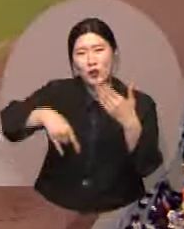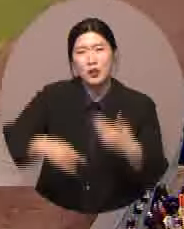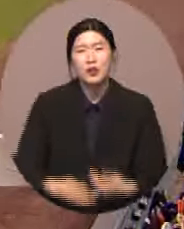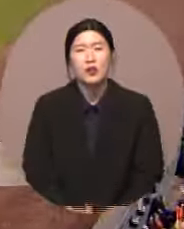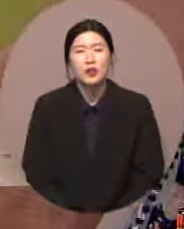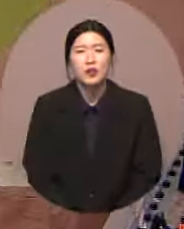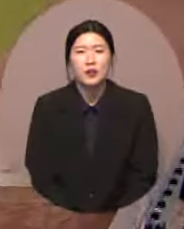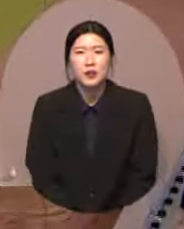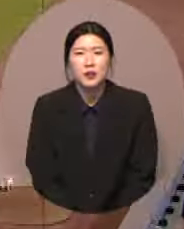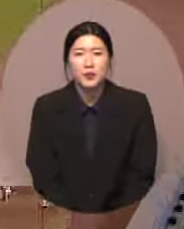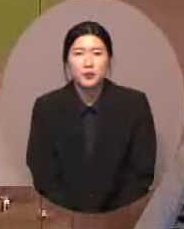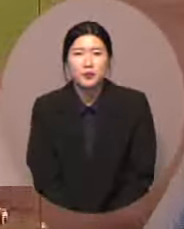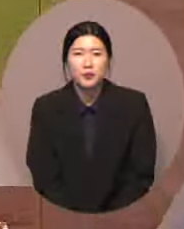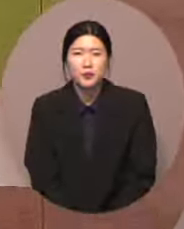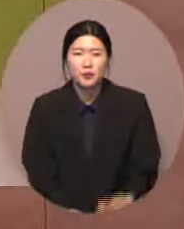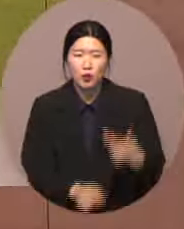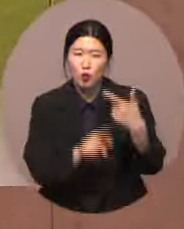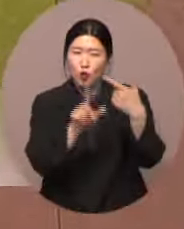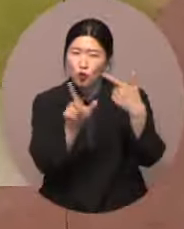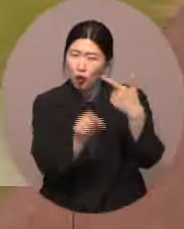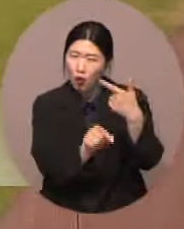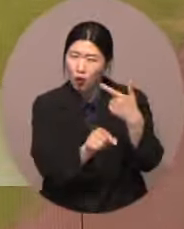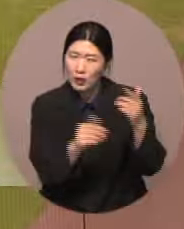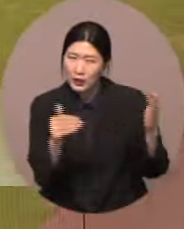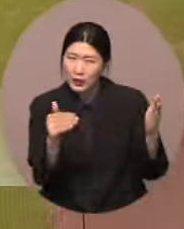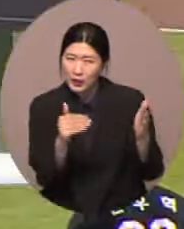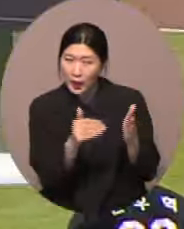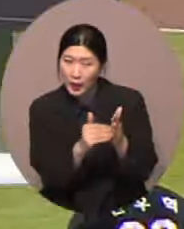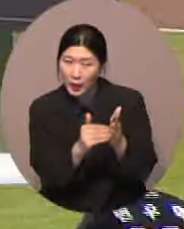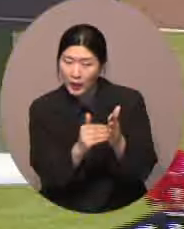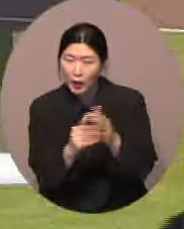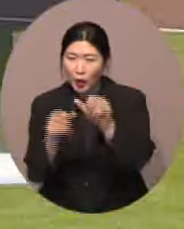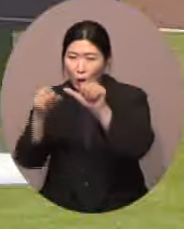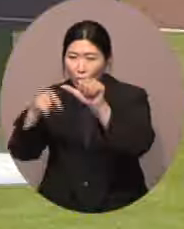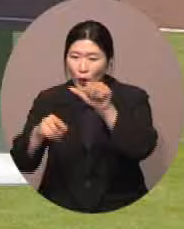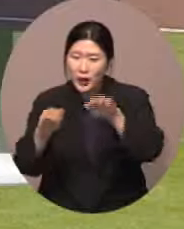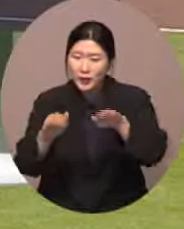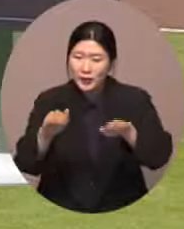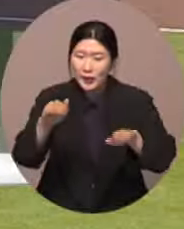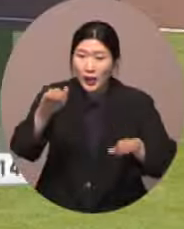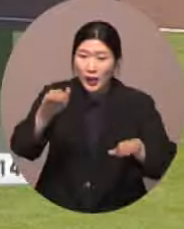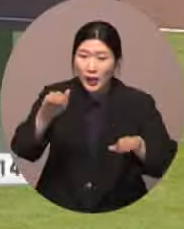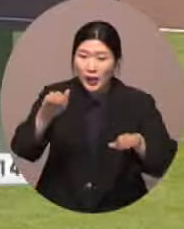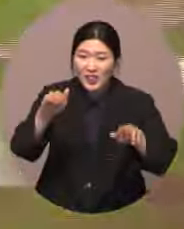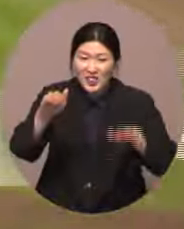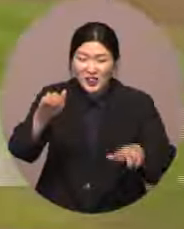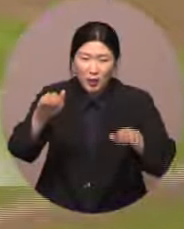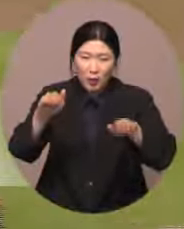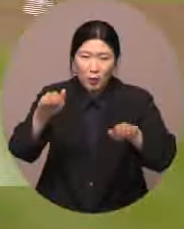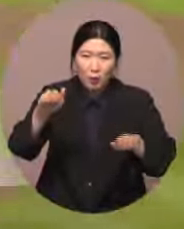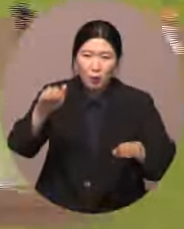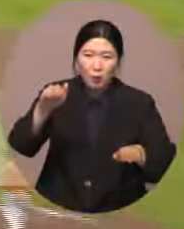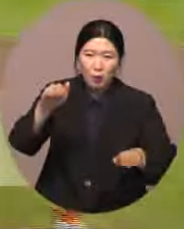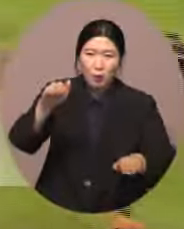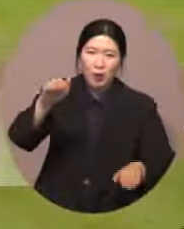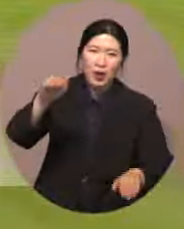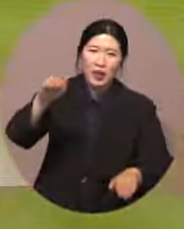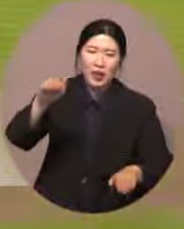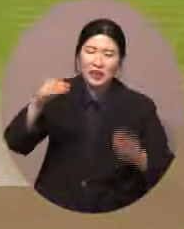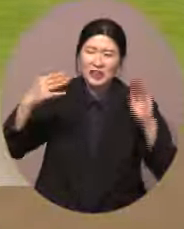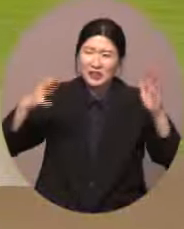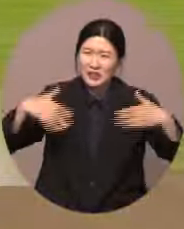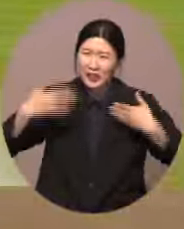최하위입니다. 전반기를 마칠 때만 해도 3경기 반이었던 5위와의 승차는 8경기까지 벌어져 가을